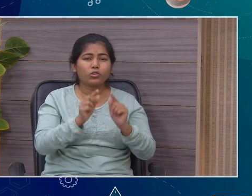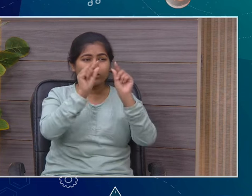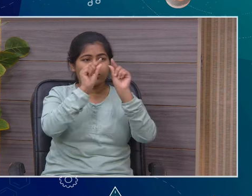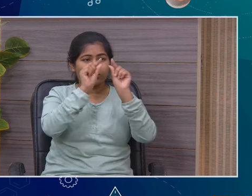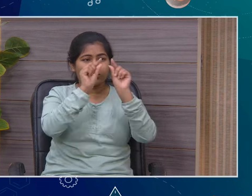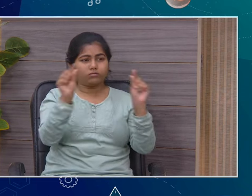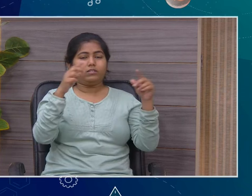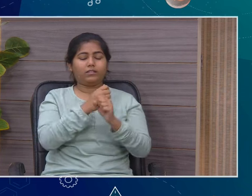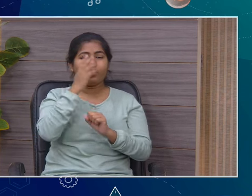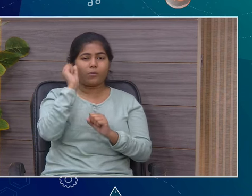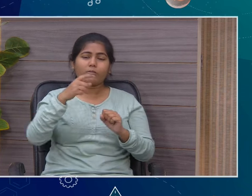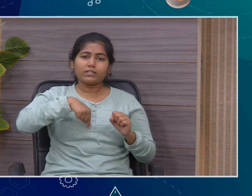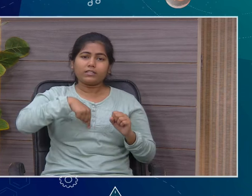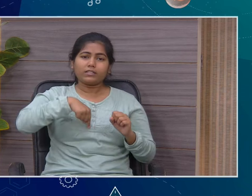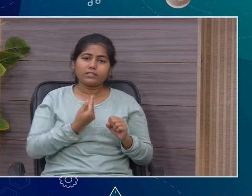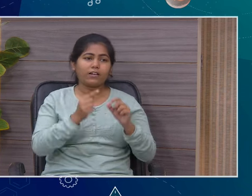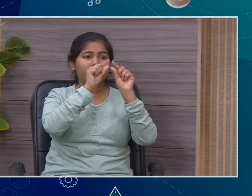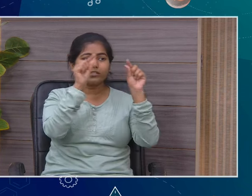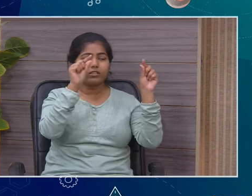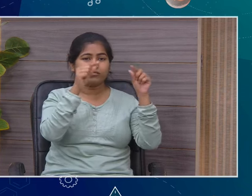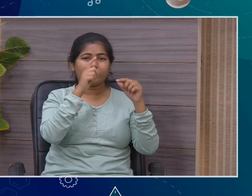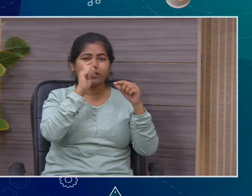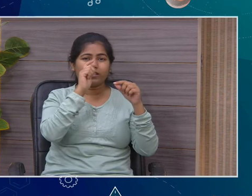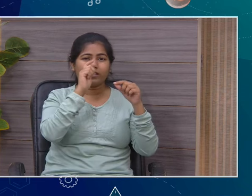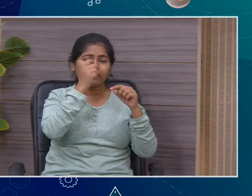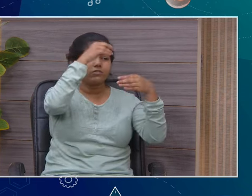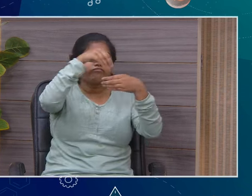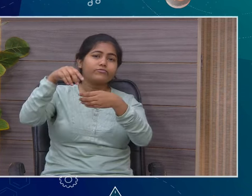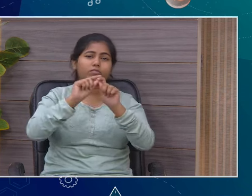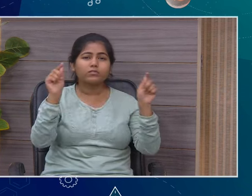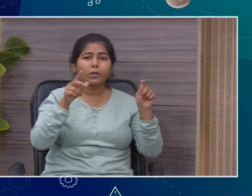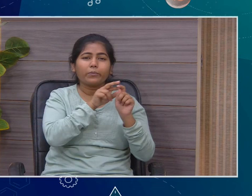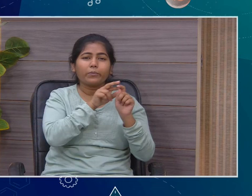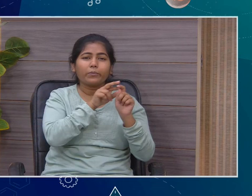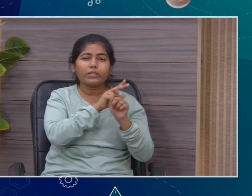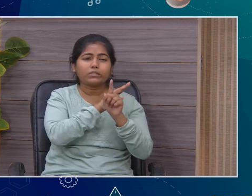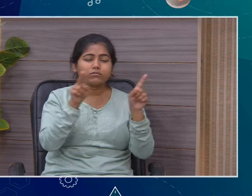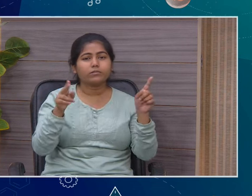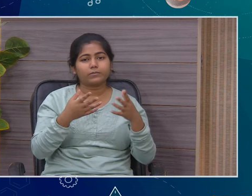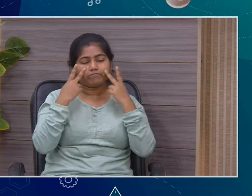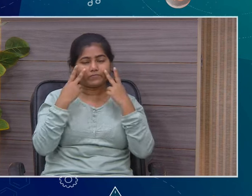सी स्टेटमेंट बनाने, एक लाइन बना ले तो लाइन याद करना आसान होता है। तो आइए देखते हैं यहाँ पर,